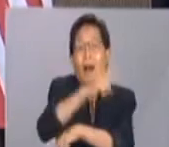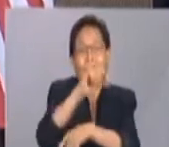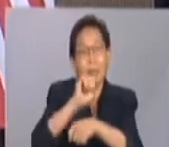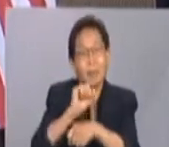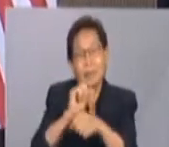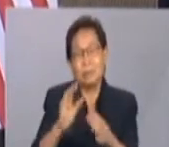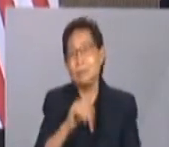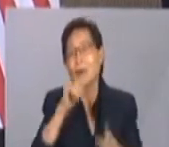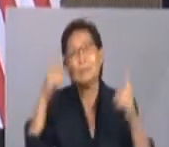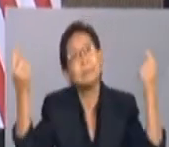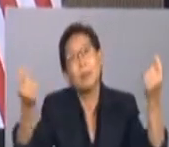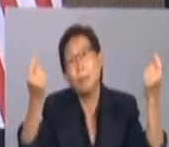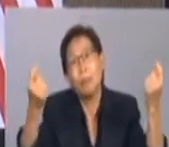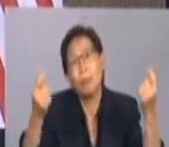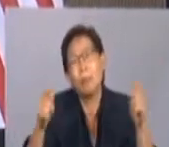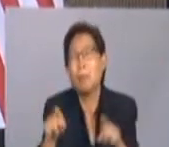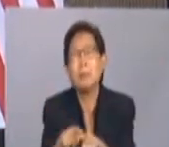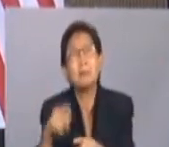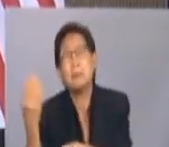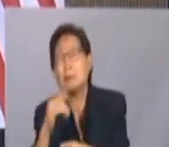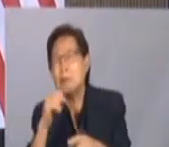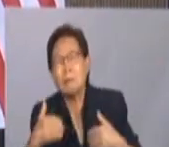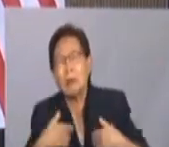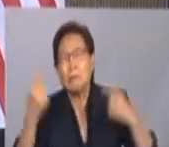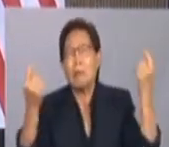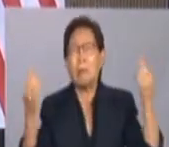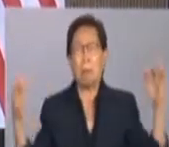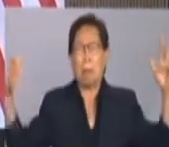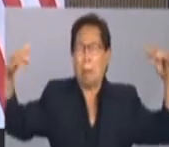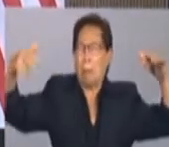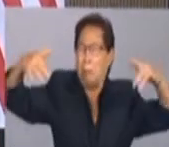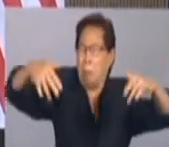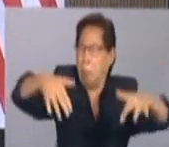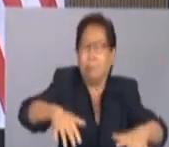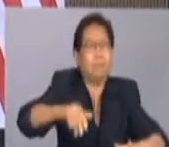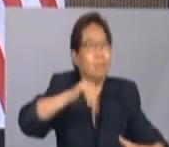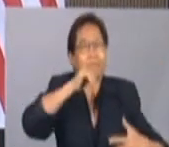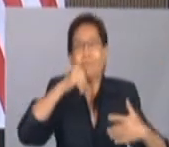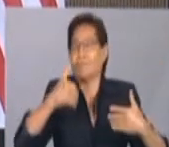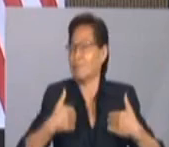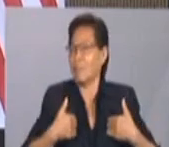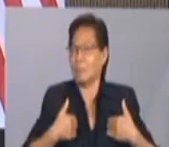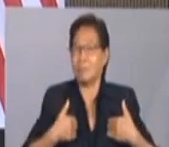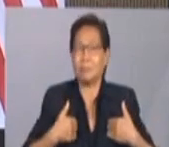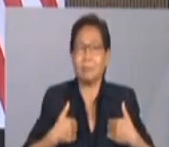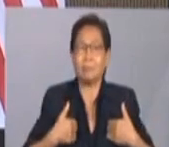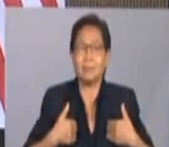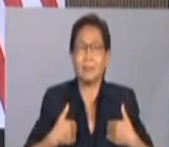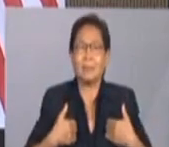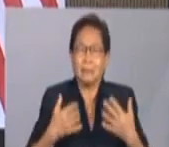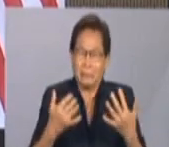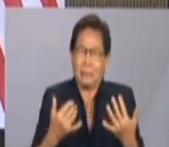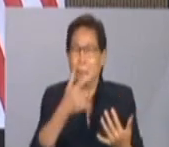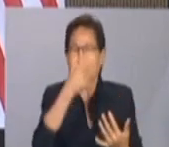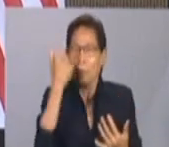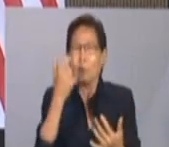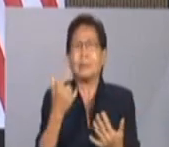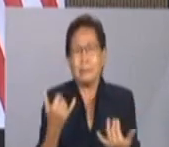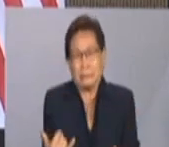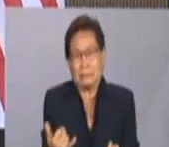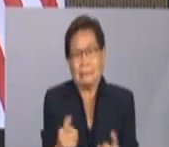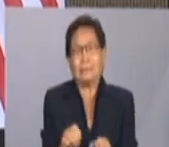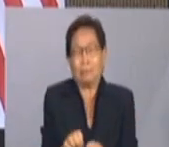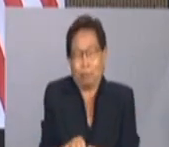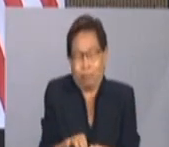biasa Hai tiada perhimpunan besar diadakan dalam situasi semester penularan